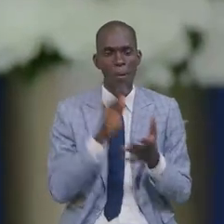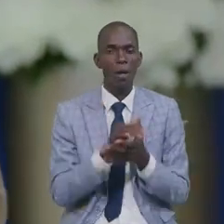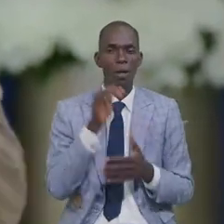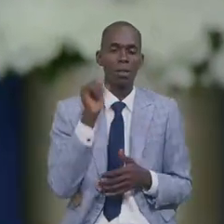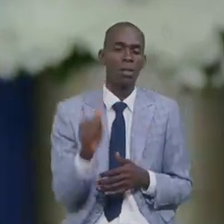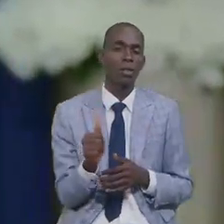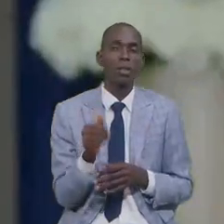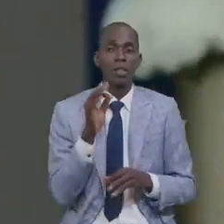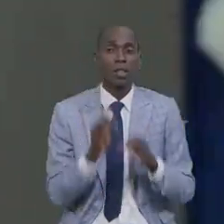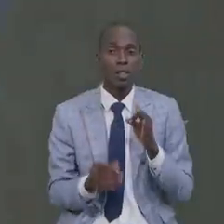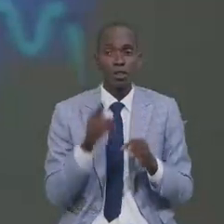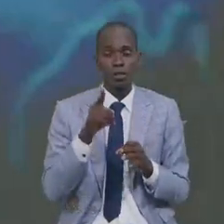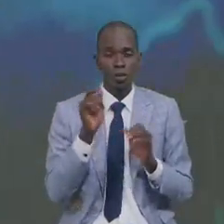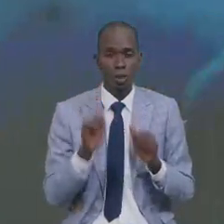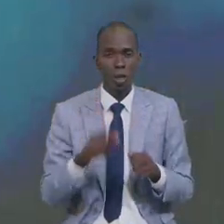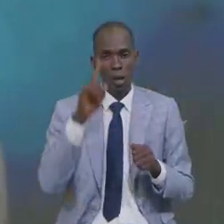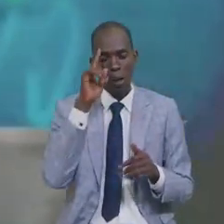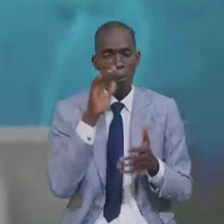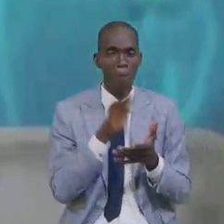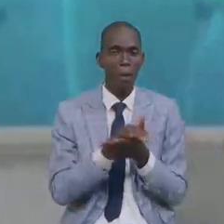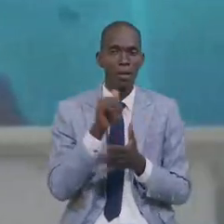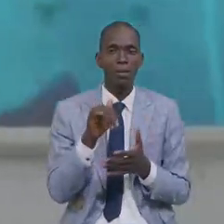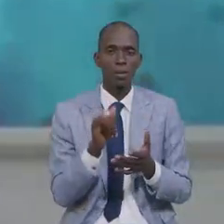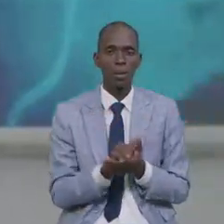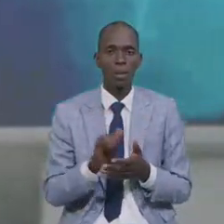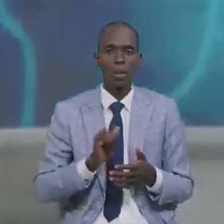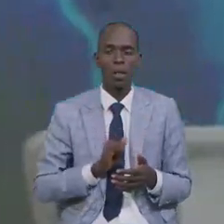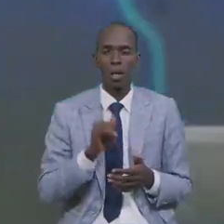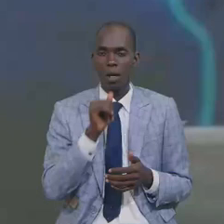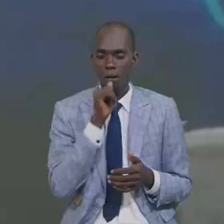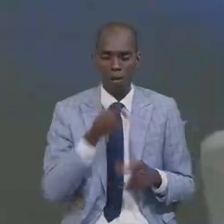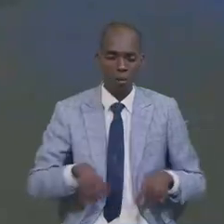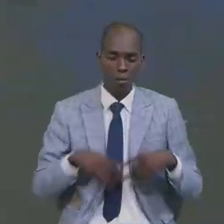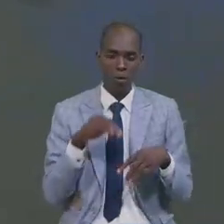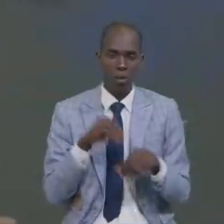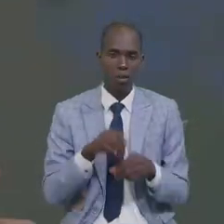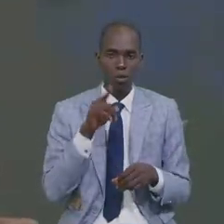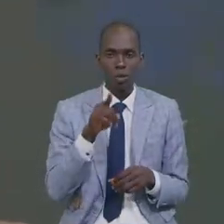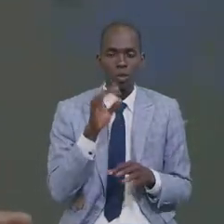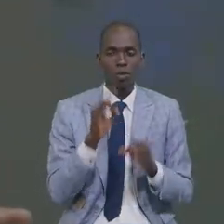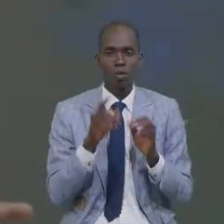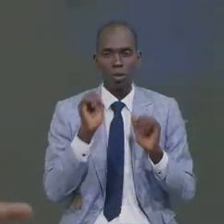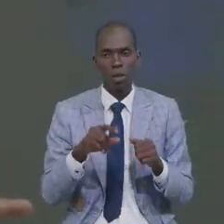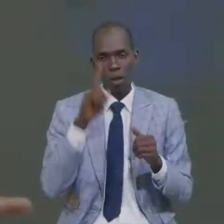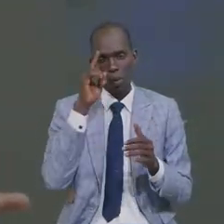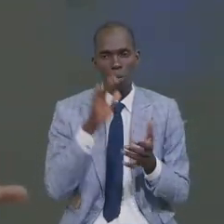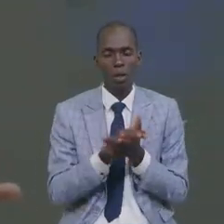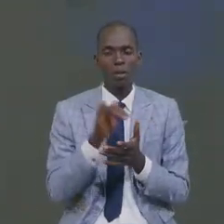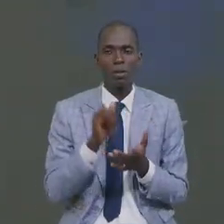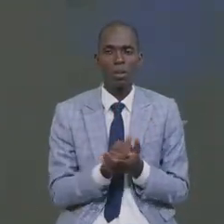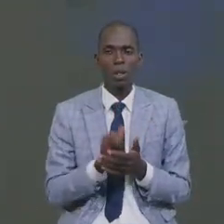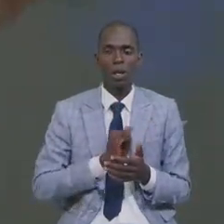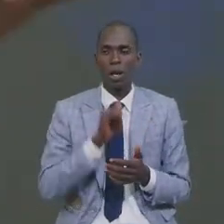tu peux croire que je suis en toi, si tu peux croire que je serai à travers toi, si tu peux croire